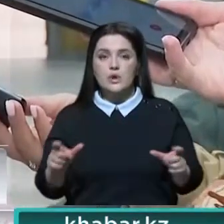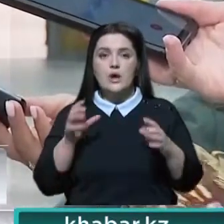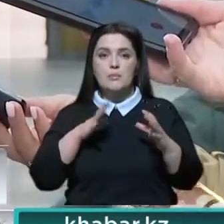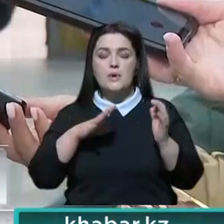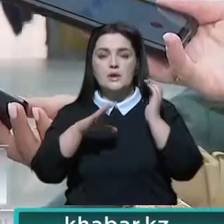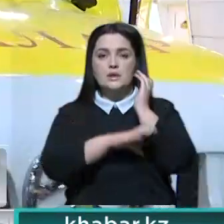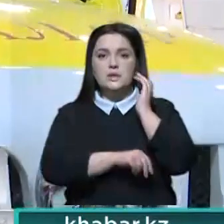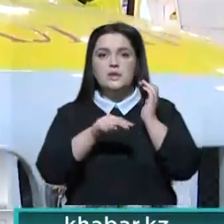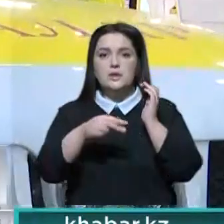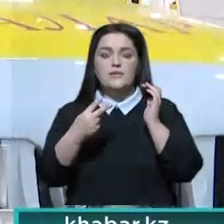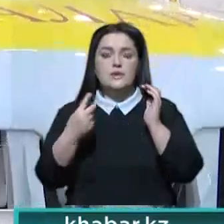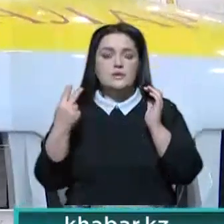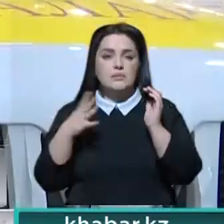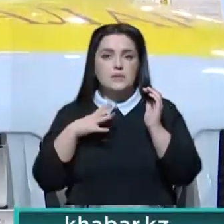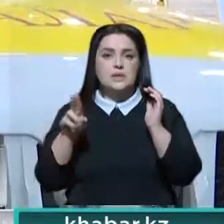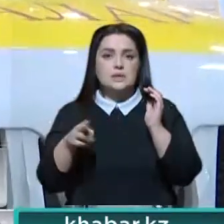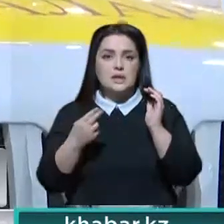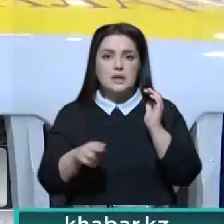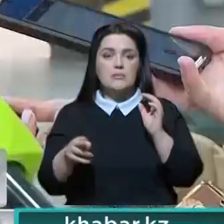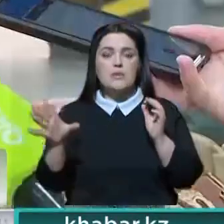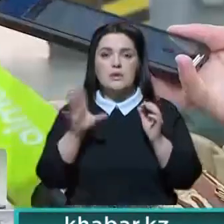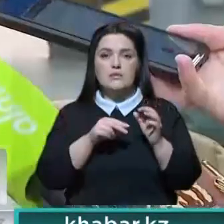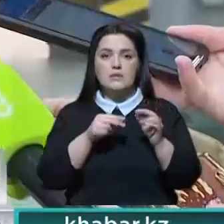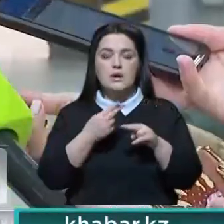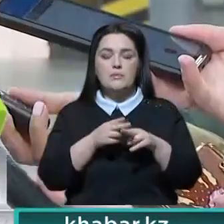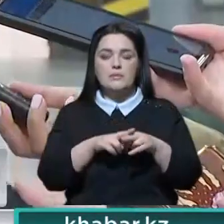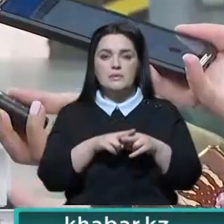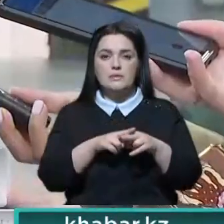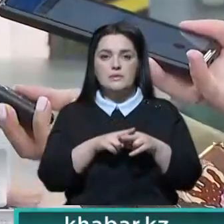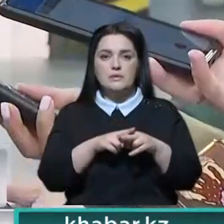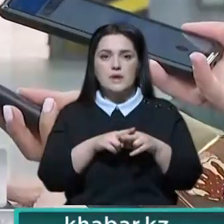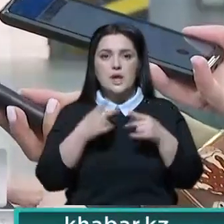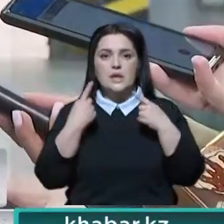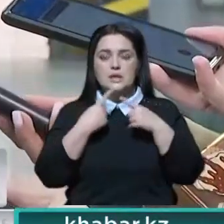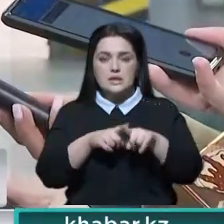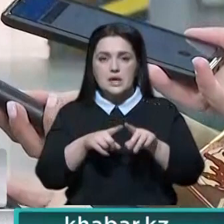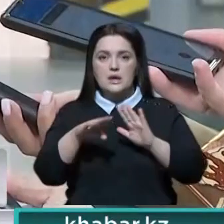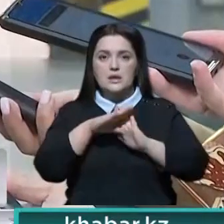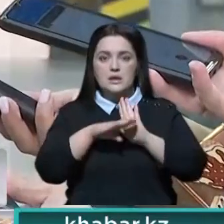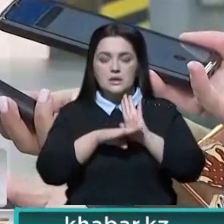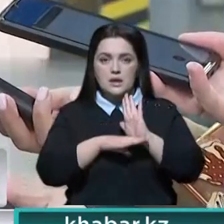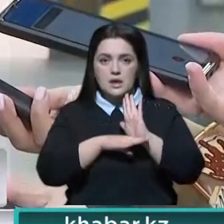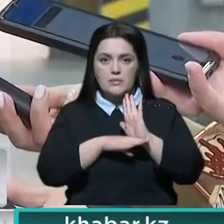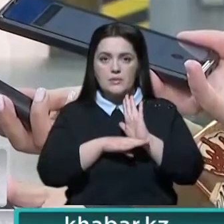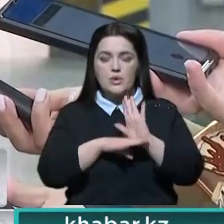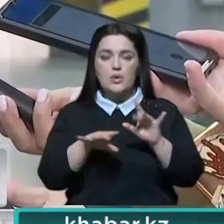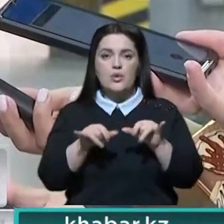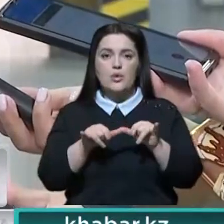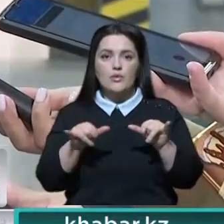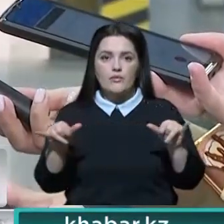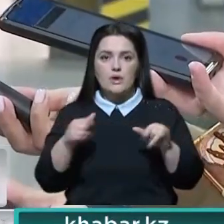был декабрь месяц. Школьные автобусы, они отвечают всем стандартам технического регламента с увеличенной